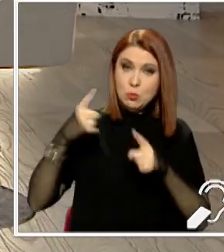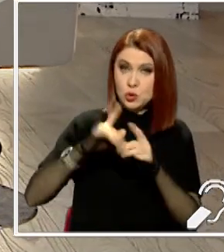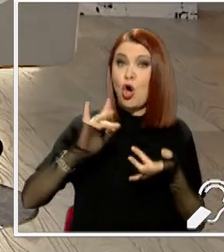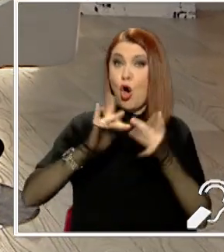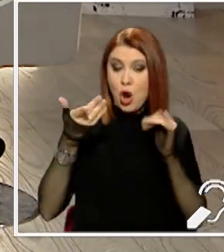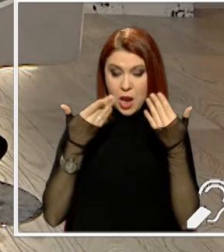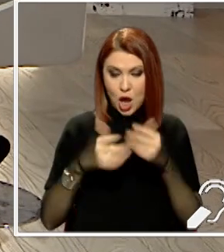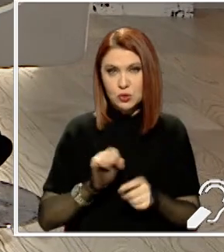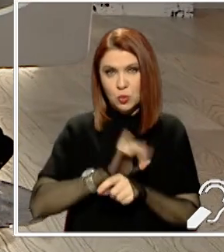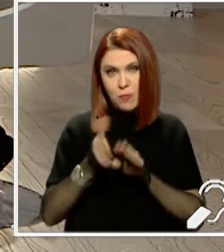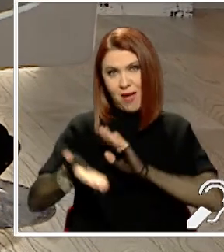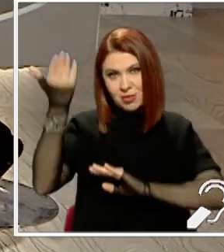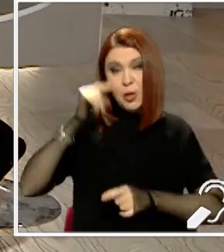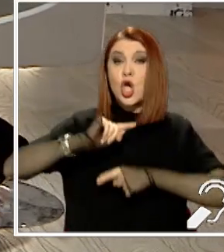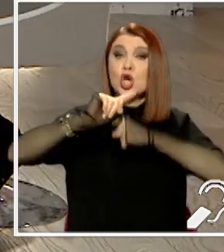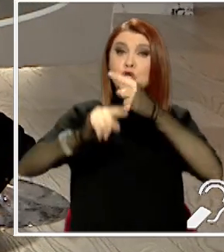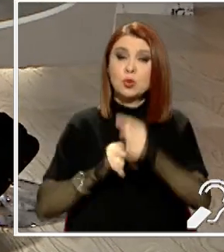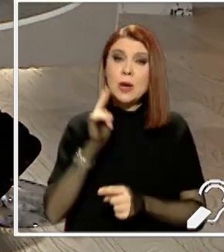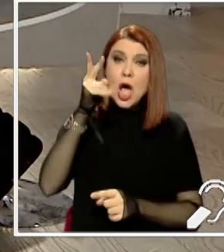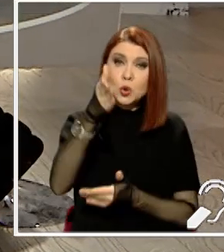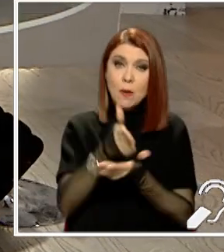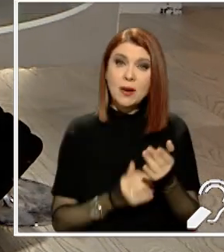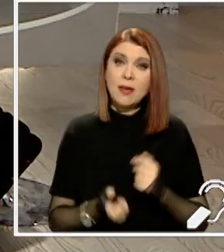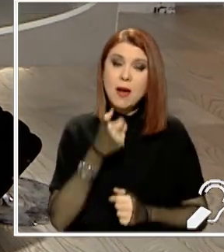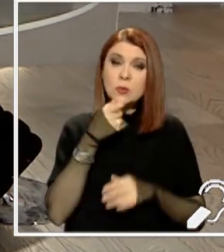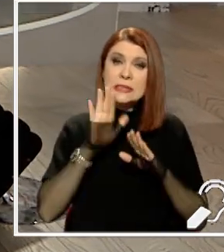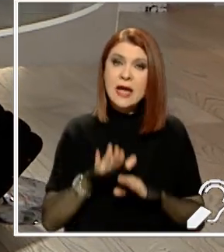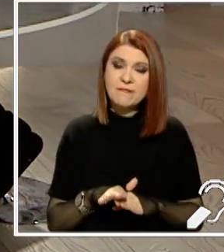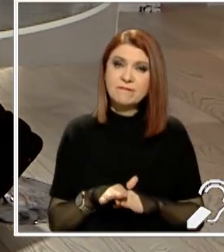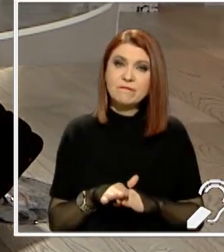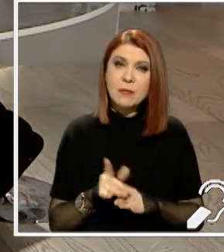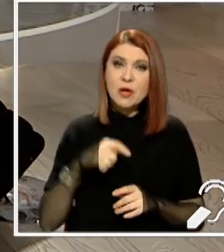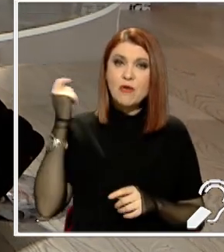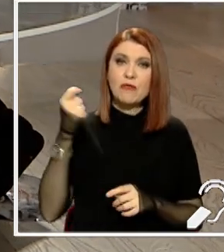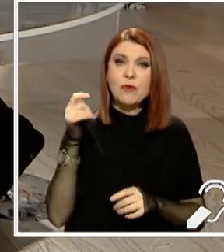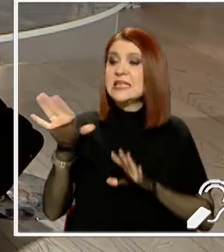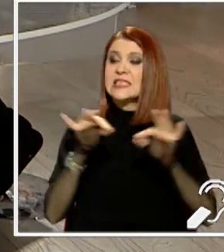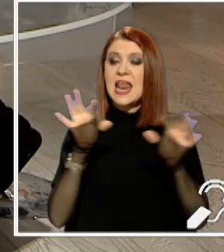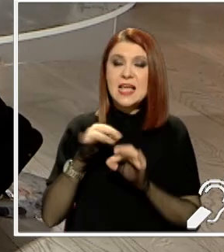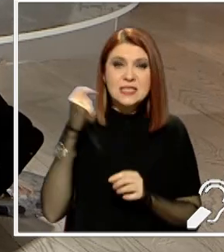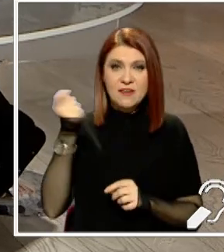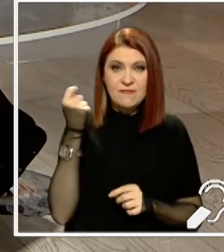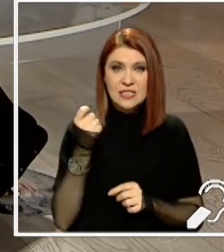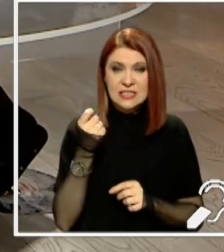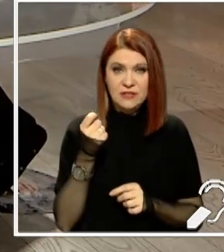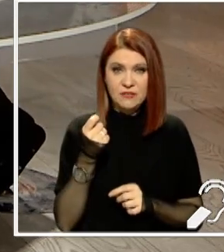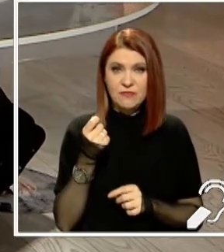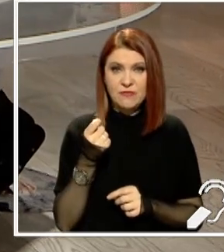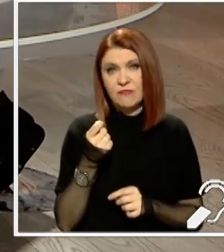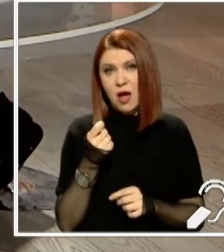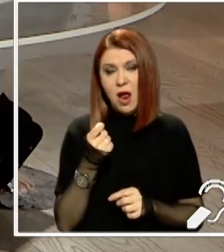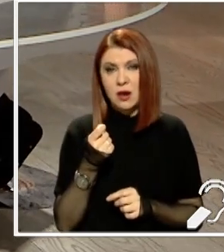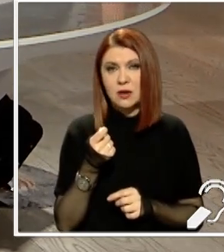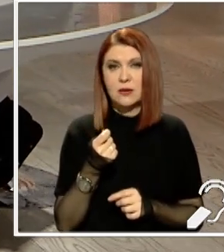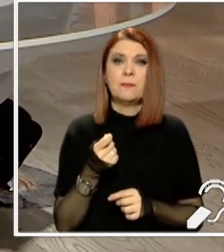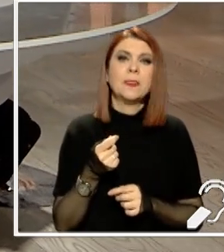Asta a început cu pandemia. Și apoi, în a doua parte a anului, să avem selecții din festival, să zicem,